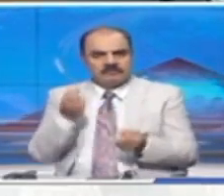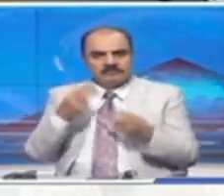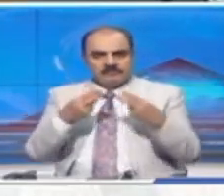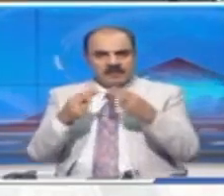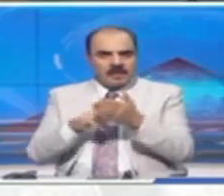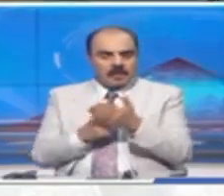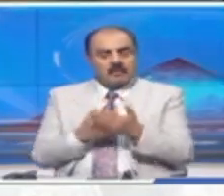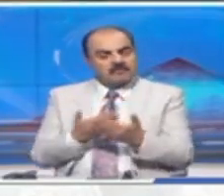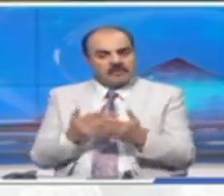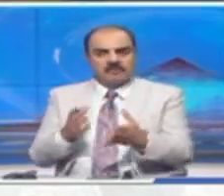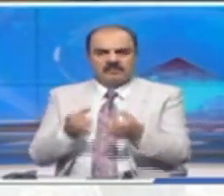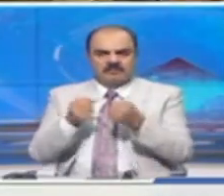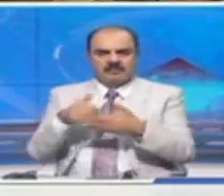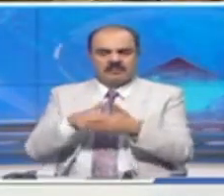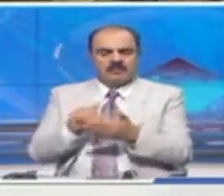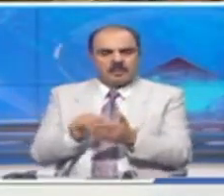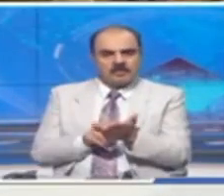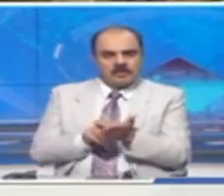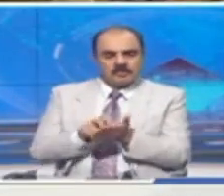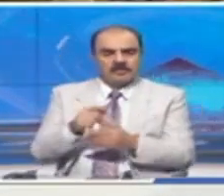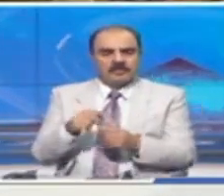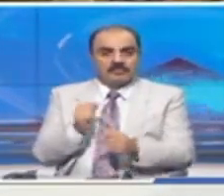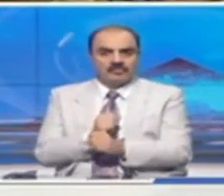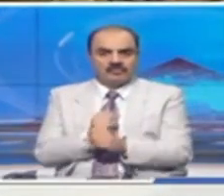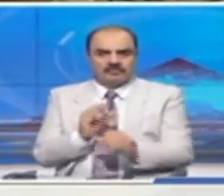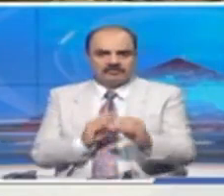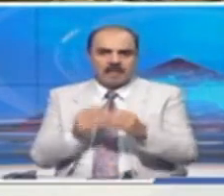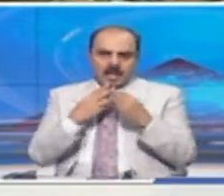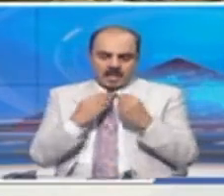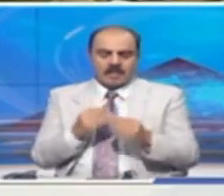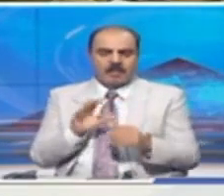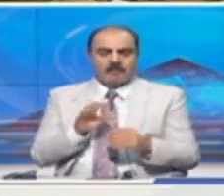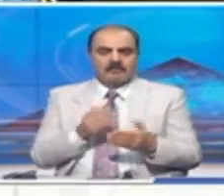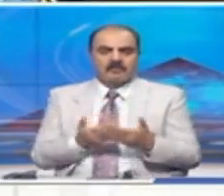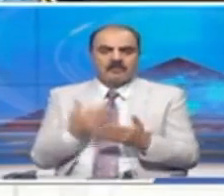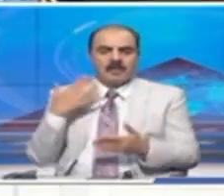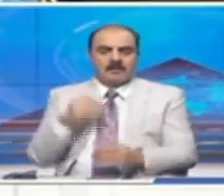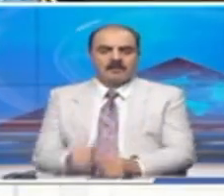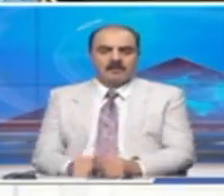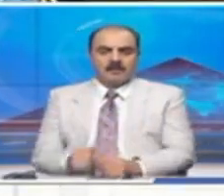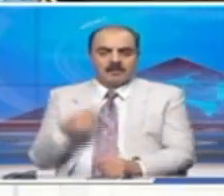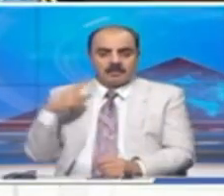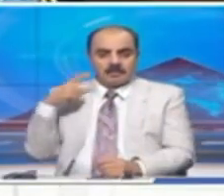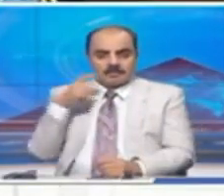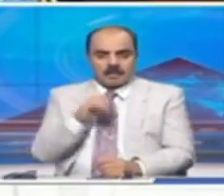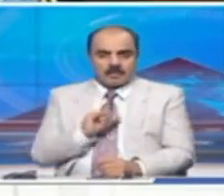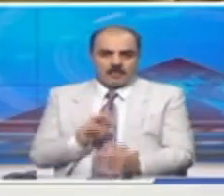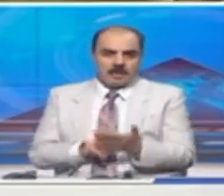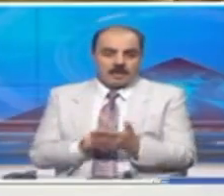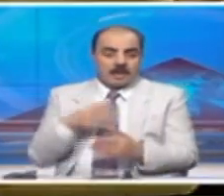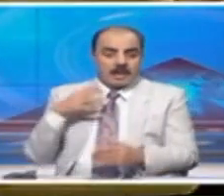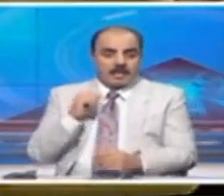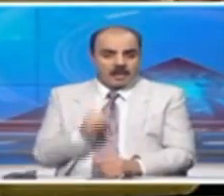يخص إنقاذ خارطة الطريق الأممية والعملية السياسية بدولة ليبيا. إن أصحاب المعالي من الأهم أن تقوم